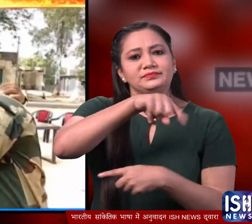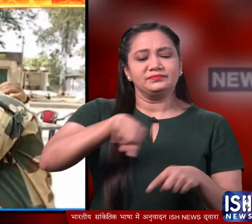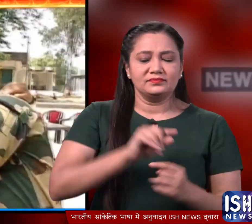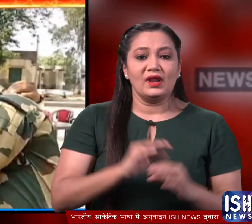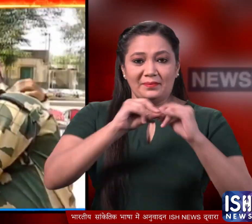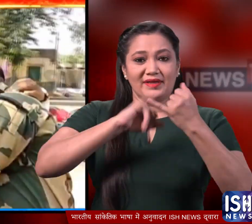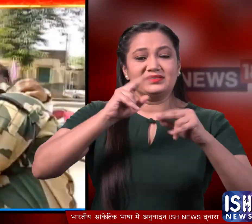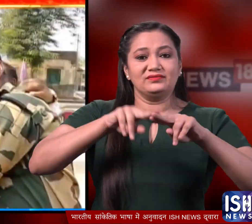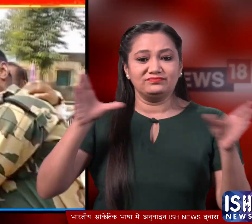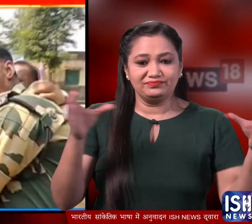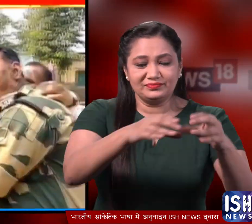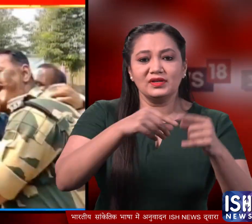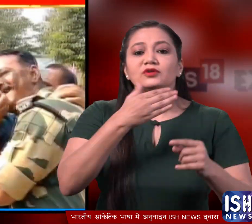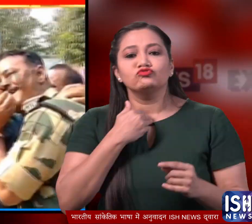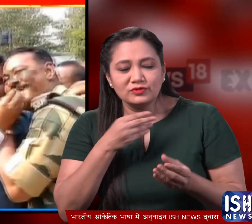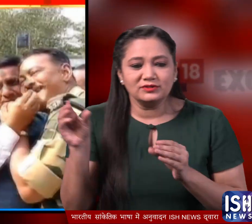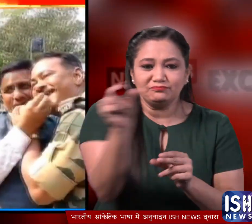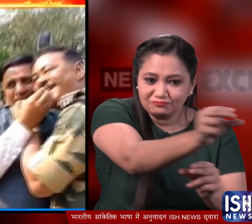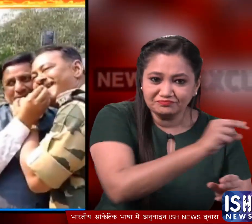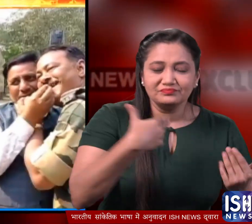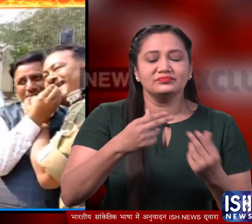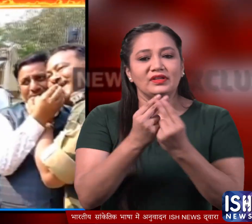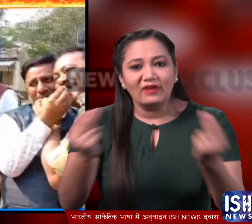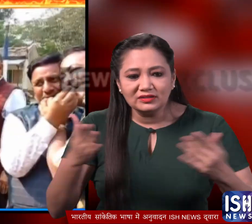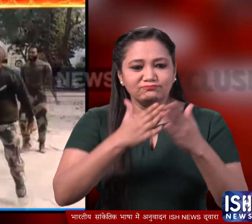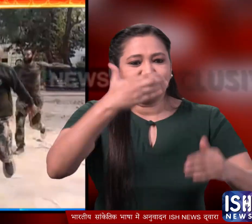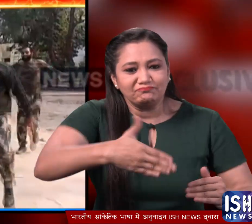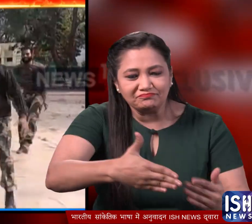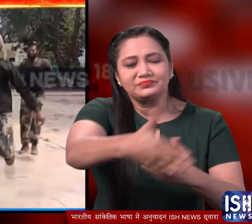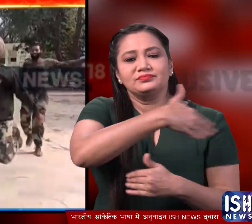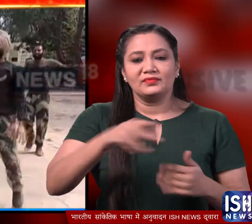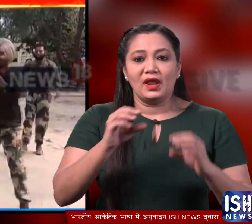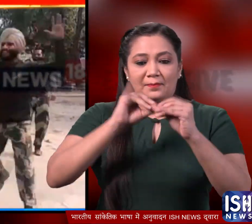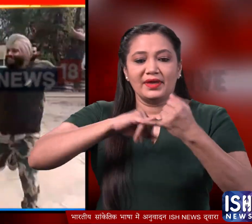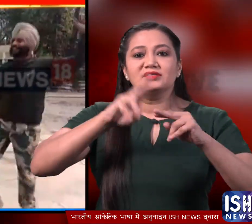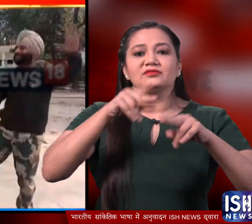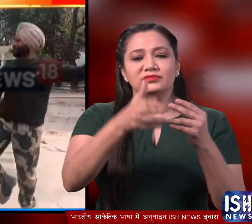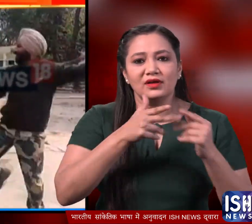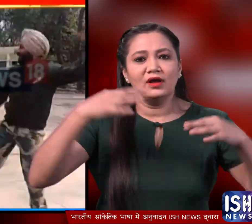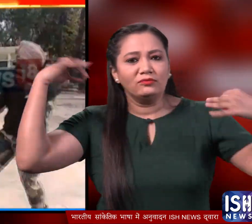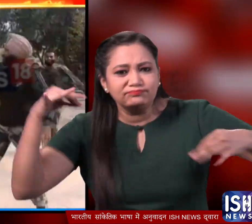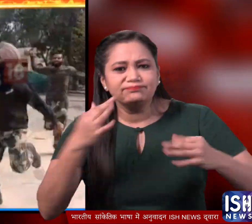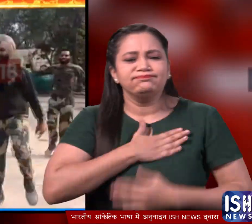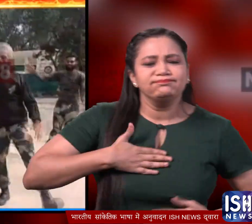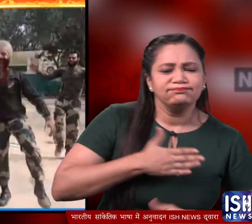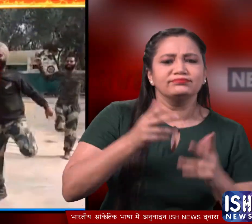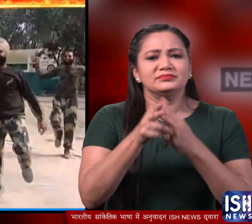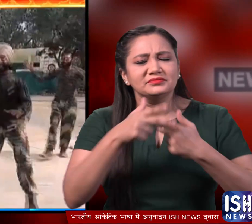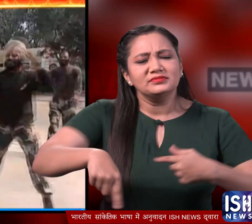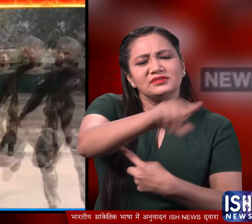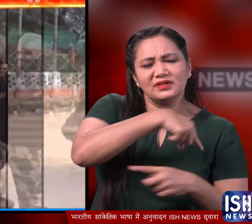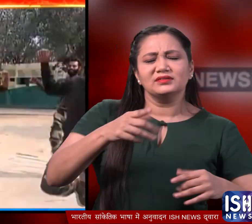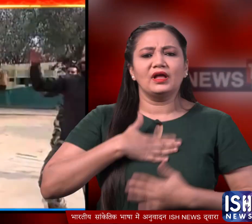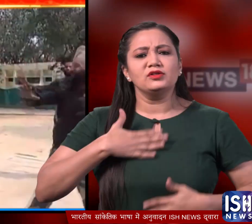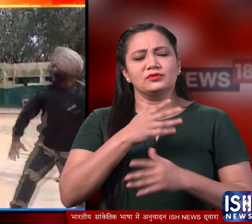بی ایس ایف کیمپ میں پہنچے ان لوگوں نے جوانوں کو مٹھائی کلائی اور انہیں دیوالی کی بدھائی دی اس موقع پر بی ایس ایف کے کچھ جوانوں نے ڈانس کر جشن کو اور